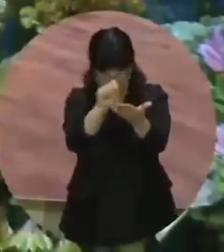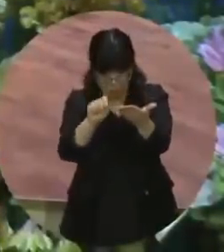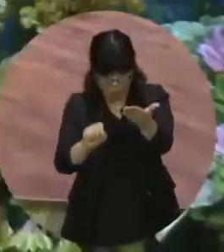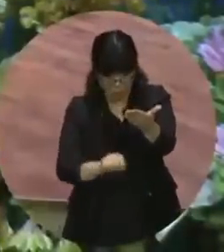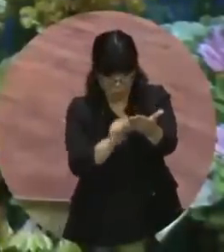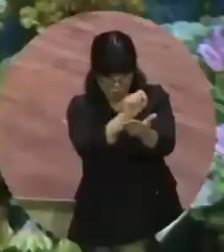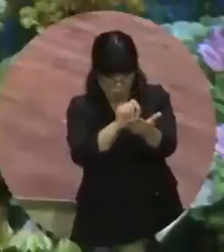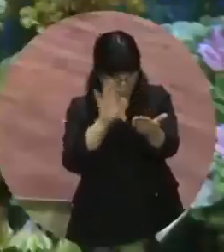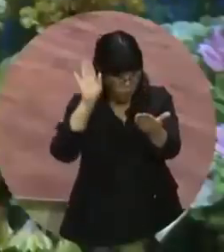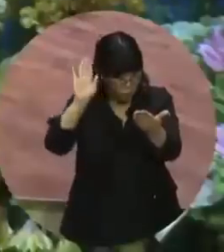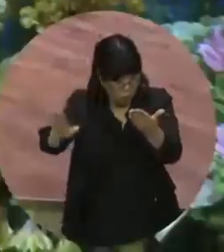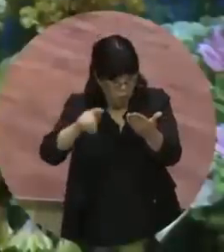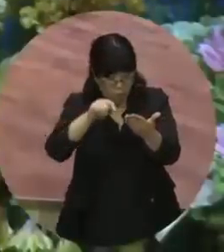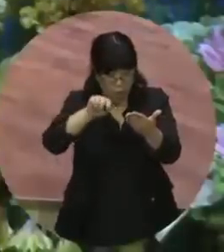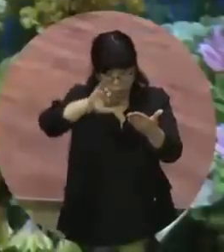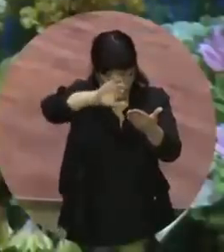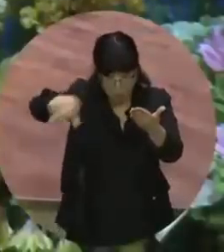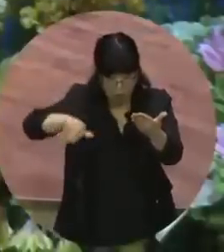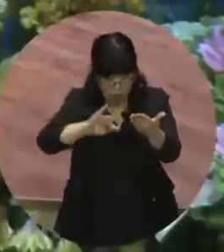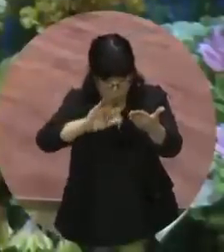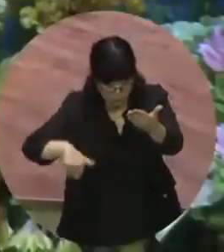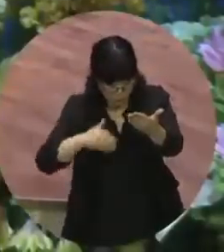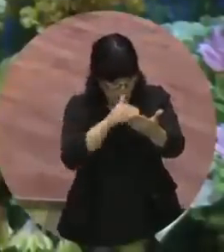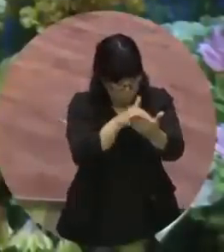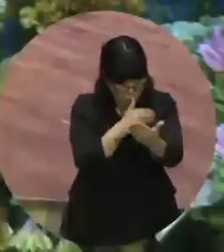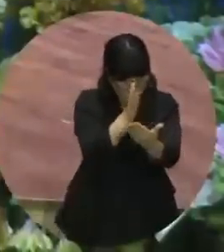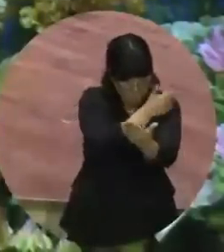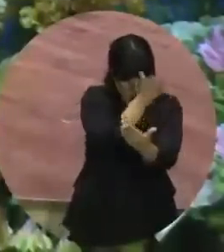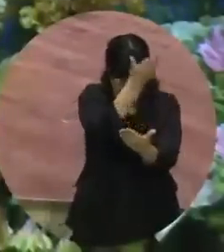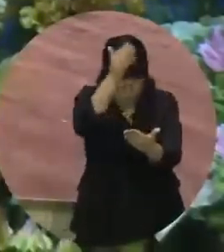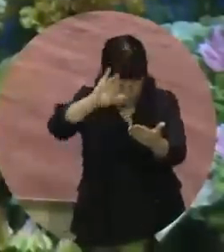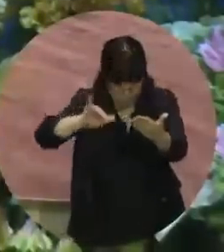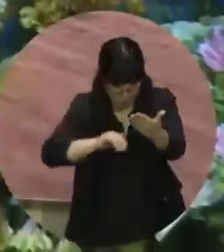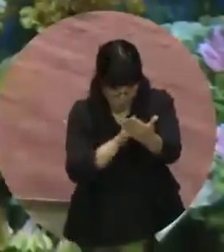아주 쉬우면서도 영적 교훈을 주는 말이에요.